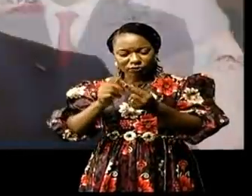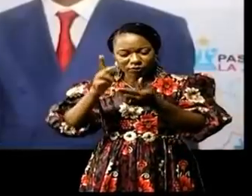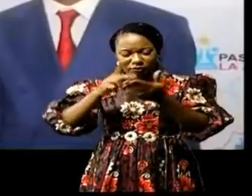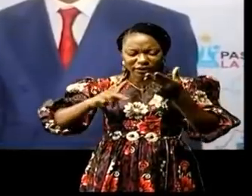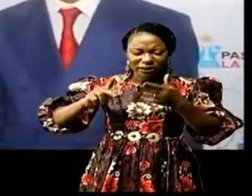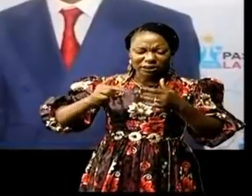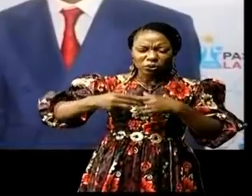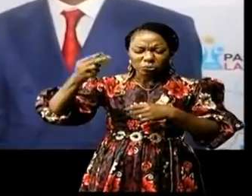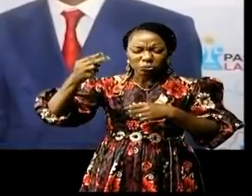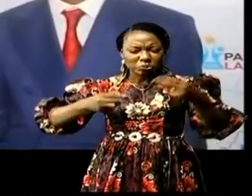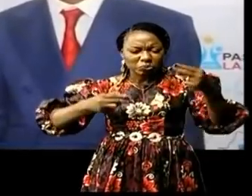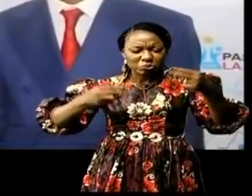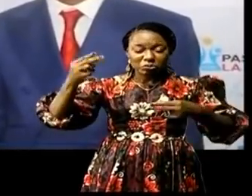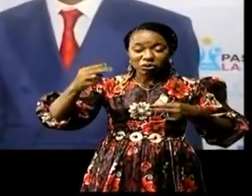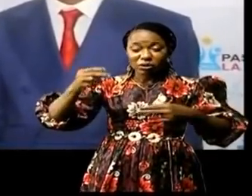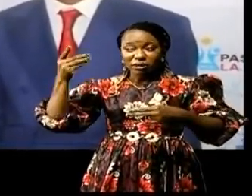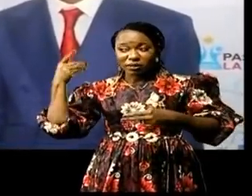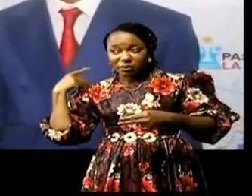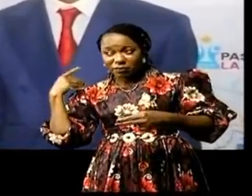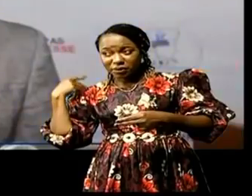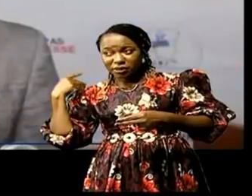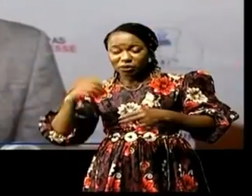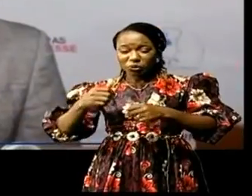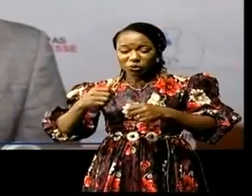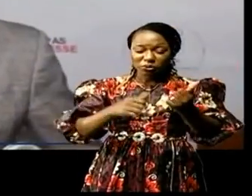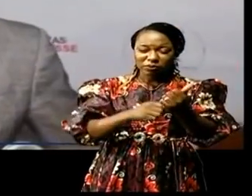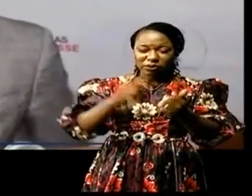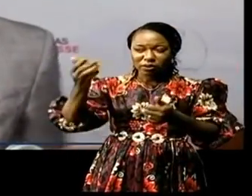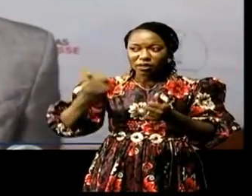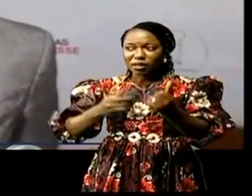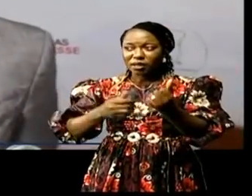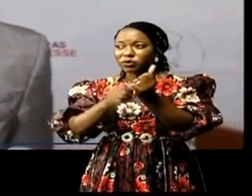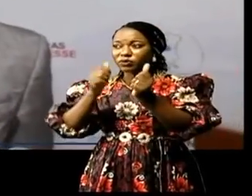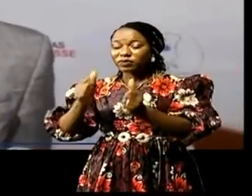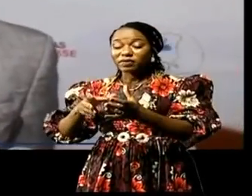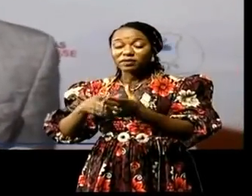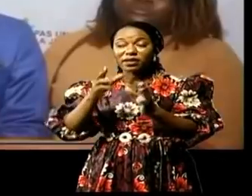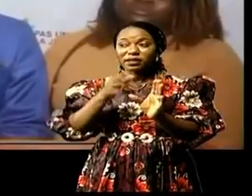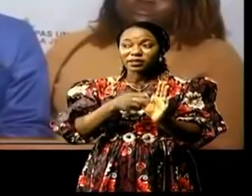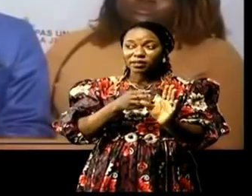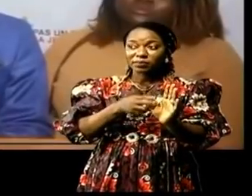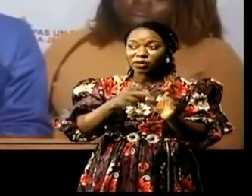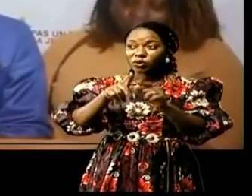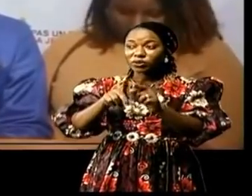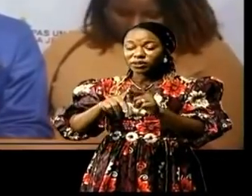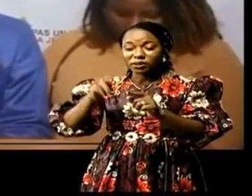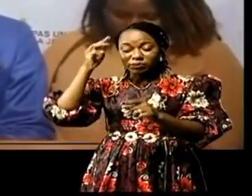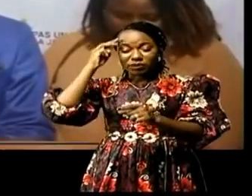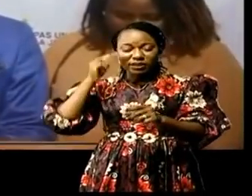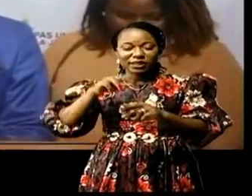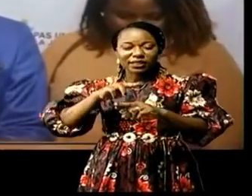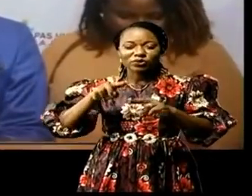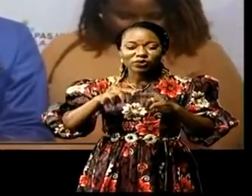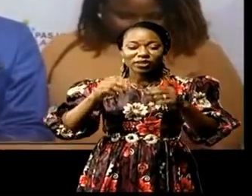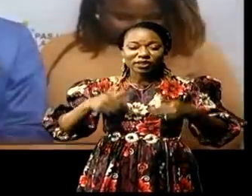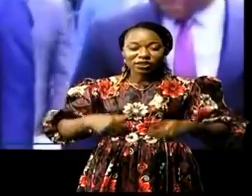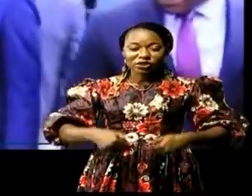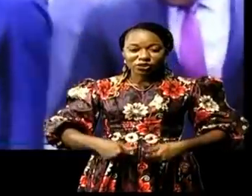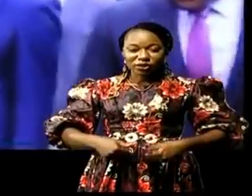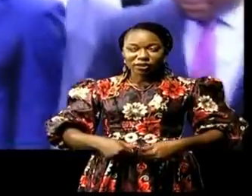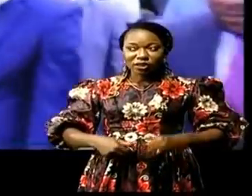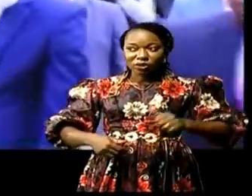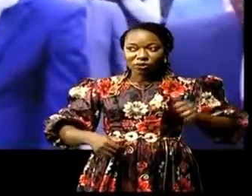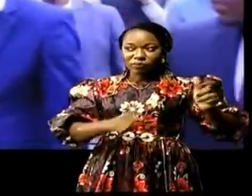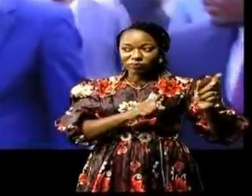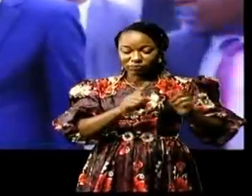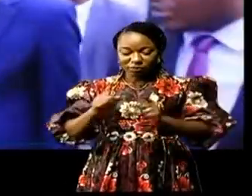personnalités, jeunes, députés, filimbi, personnes vivant avec handicap, c'est le tour du ministre national de la jeunesse Yves